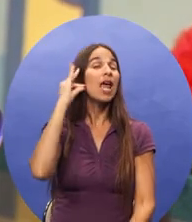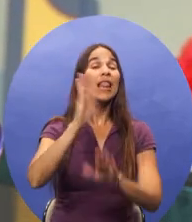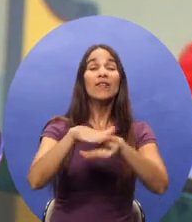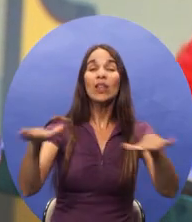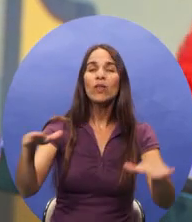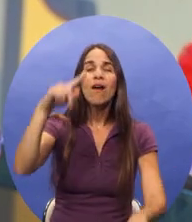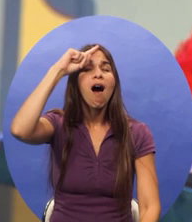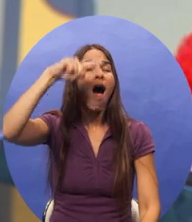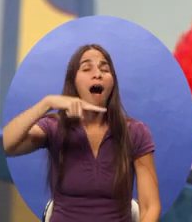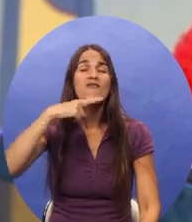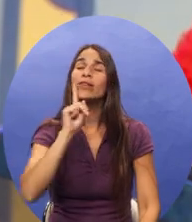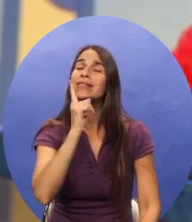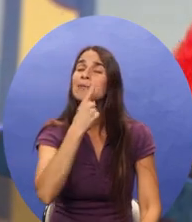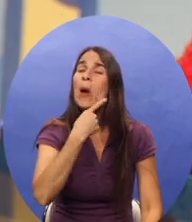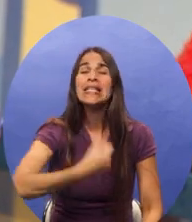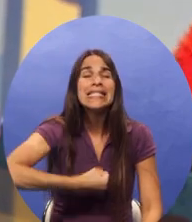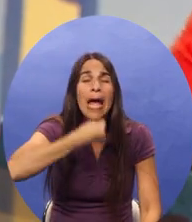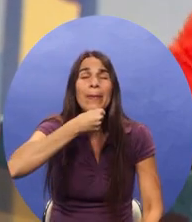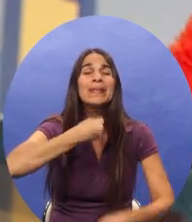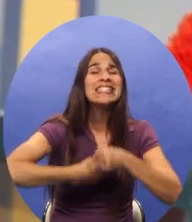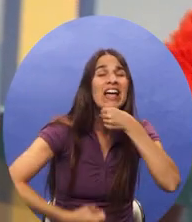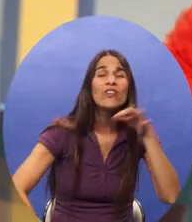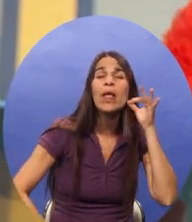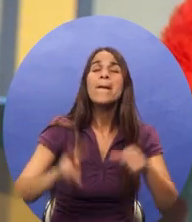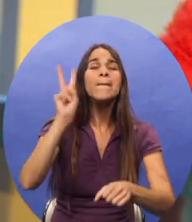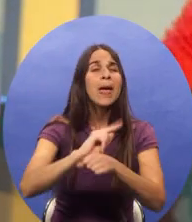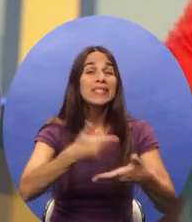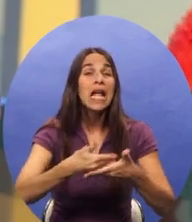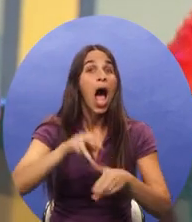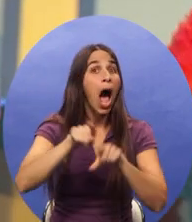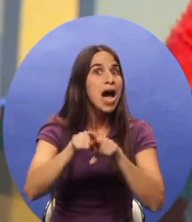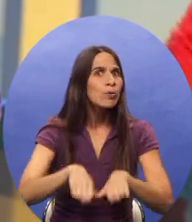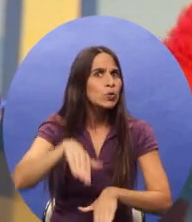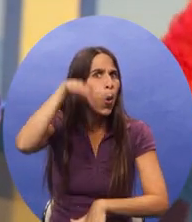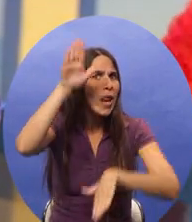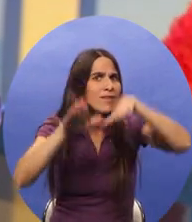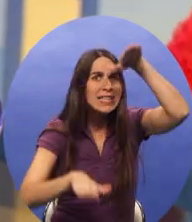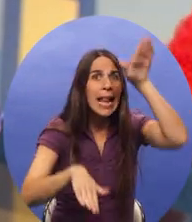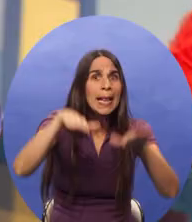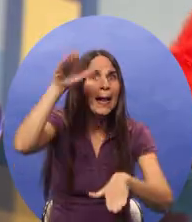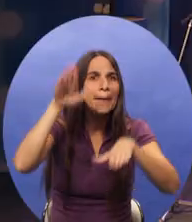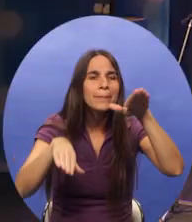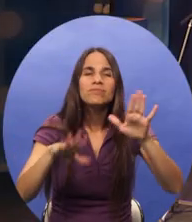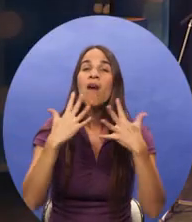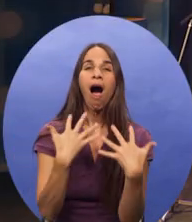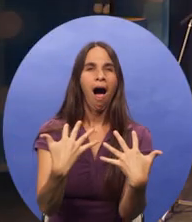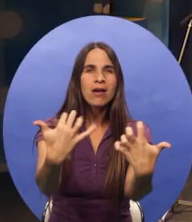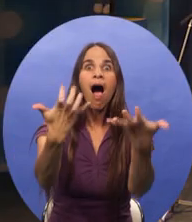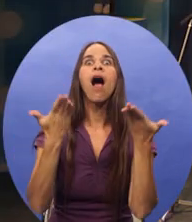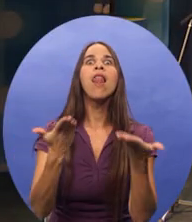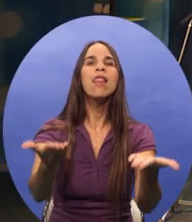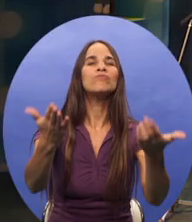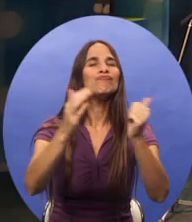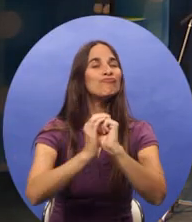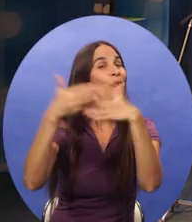וילדות, אבות ואימהות, סבים וסבתות, בייביסיטרים, אחים גדולים ואחים קטנים,